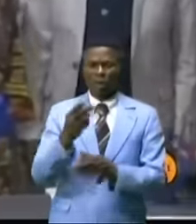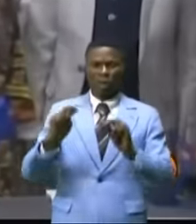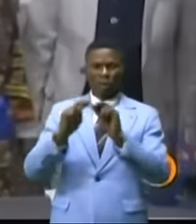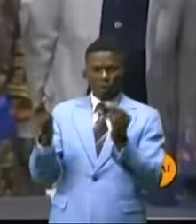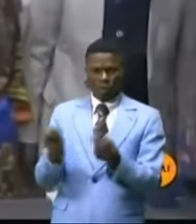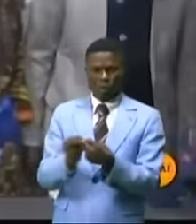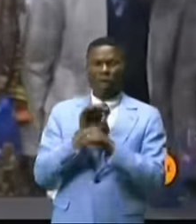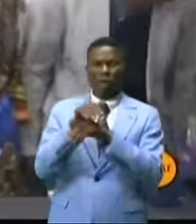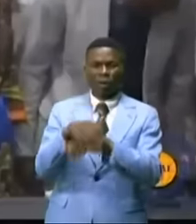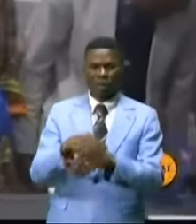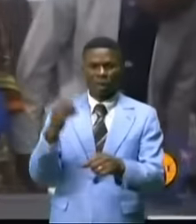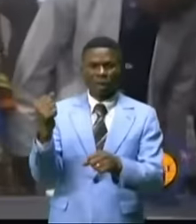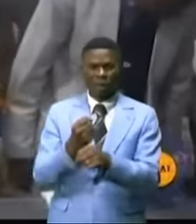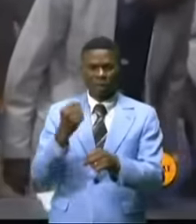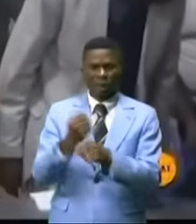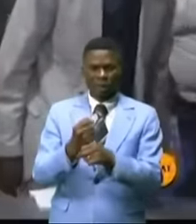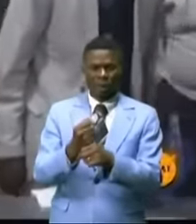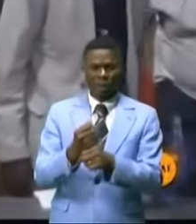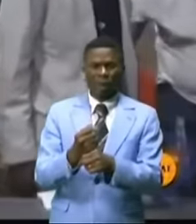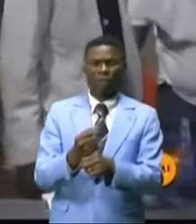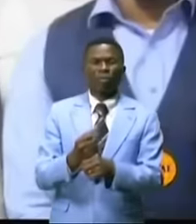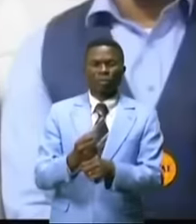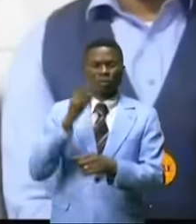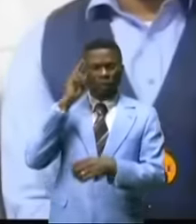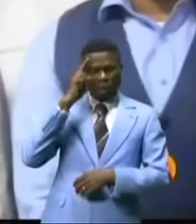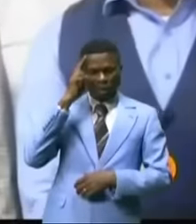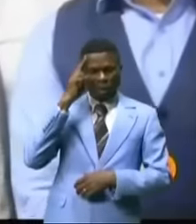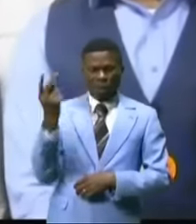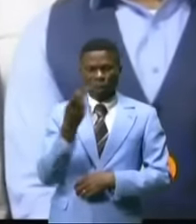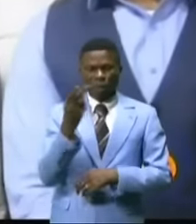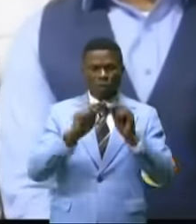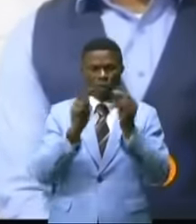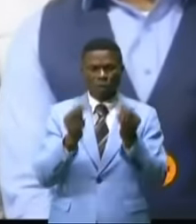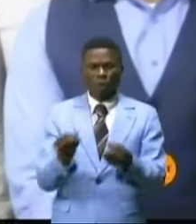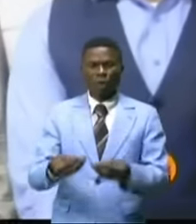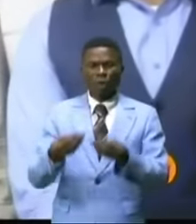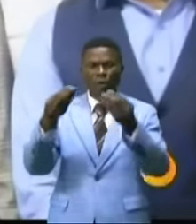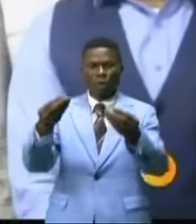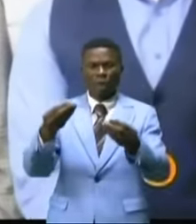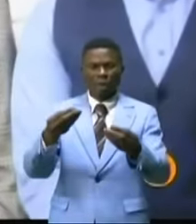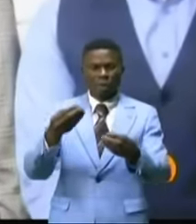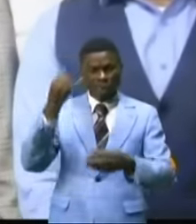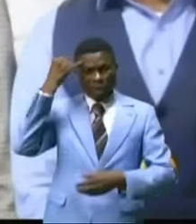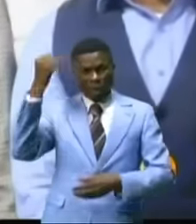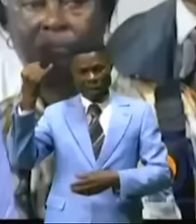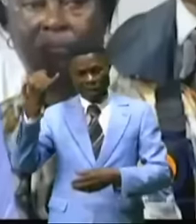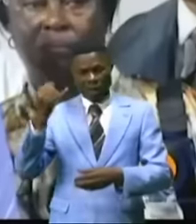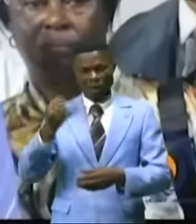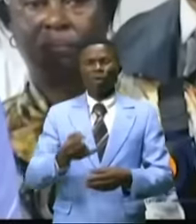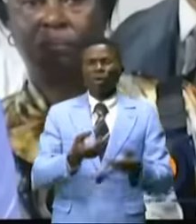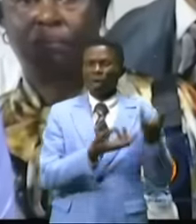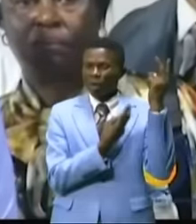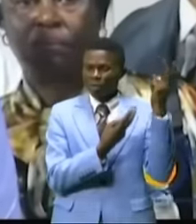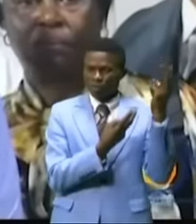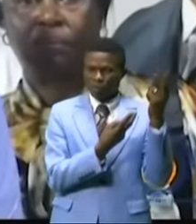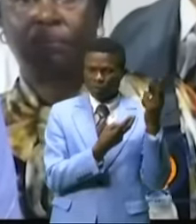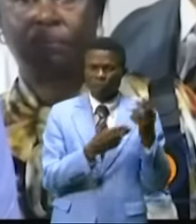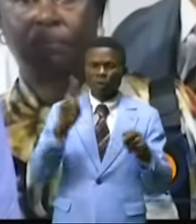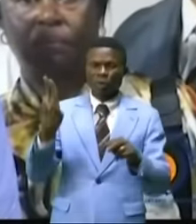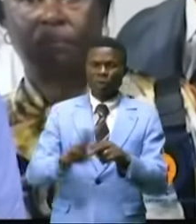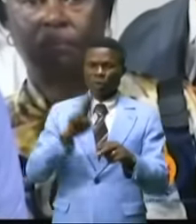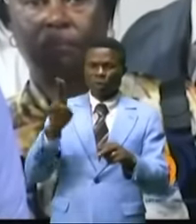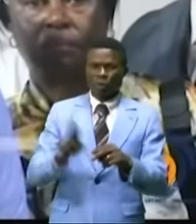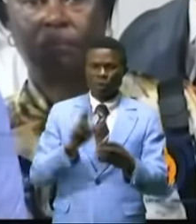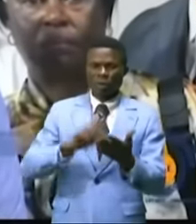qui s'engagent à travers celui-ci à réfléchir ensemble en donnant leur avis et considération sur l'exécution